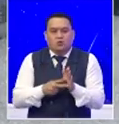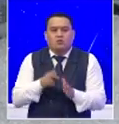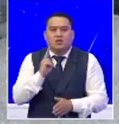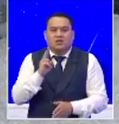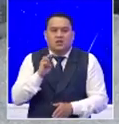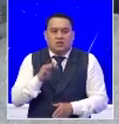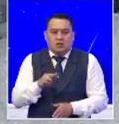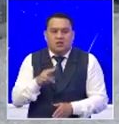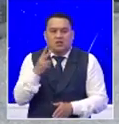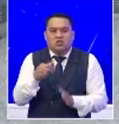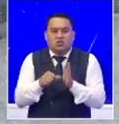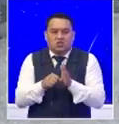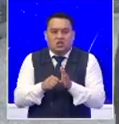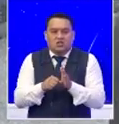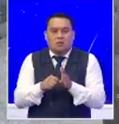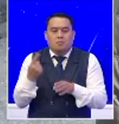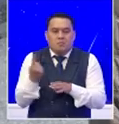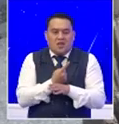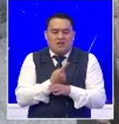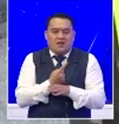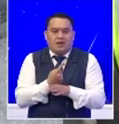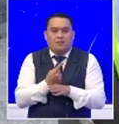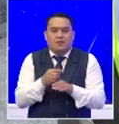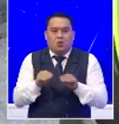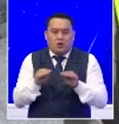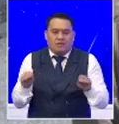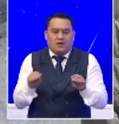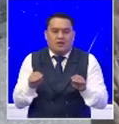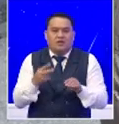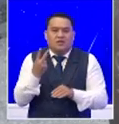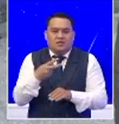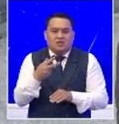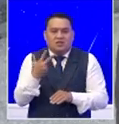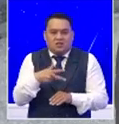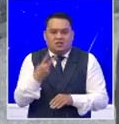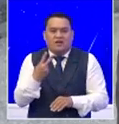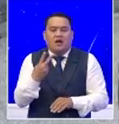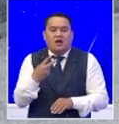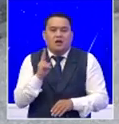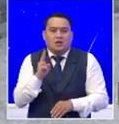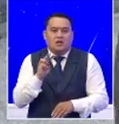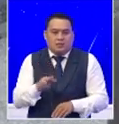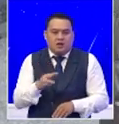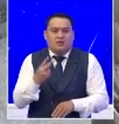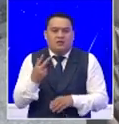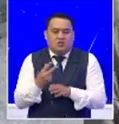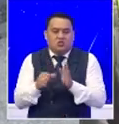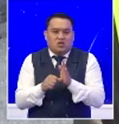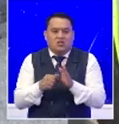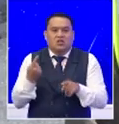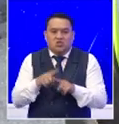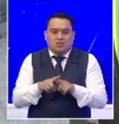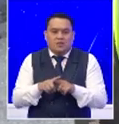них 36 километров это первая категория, 32 километра и 6 километров это вторая категория